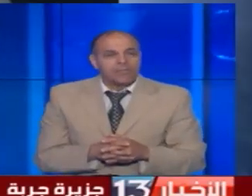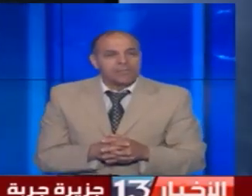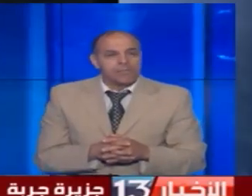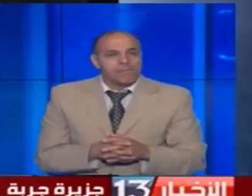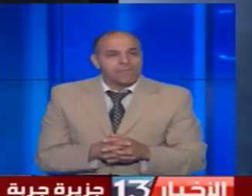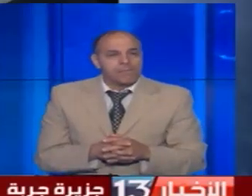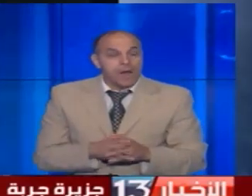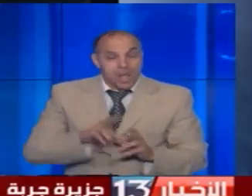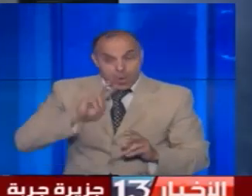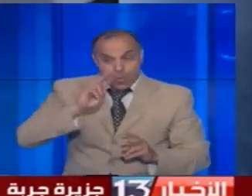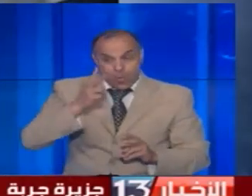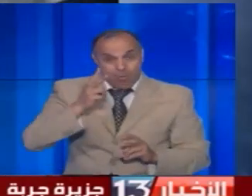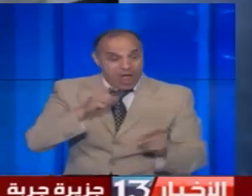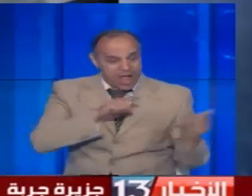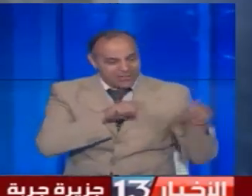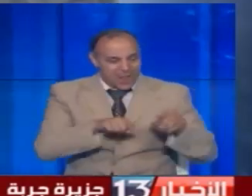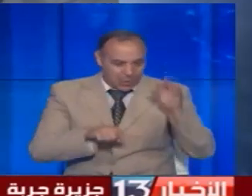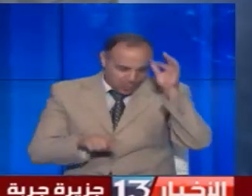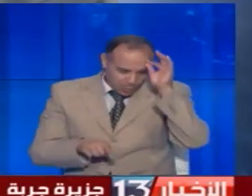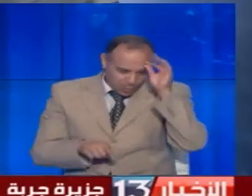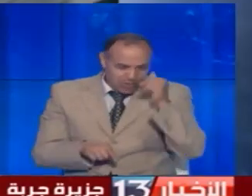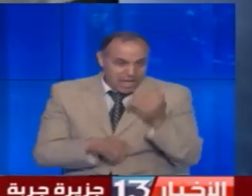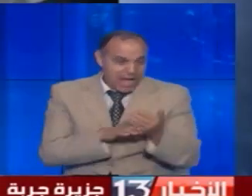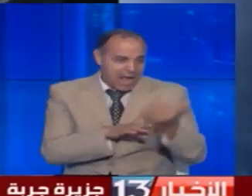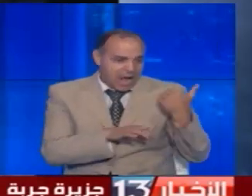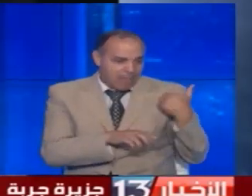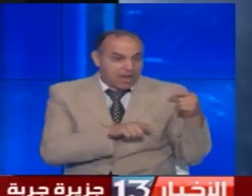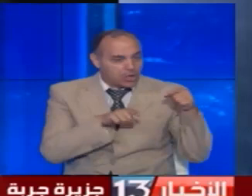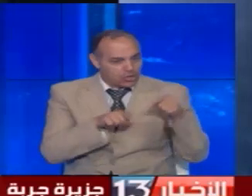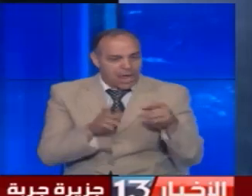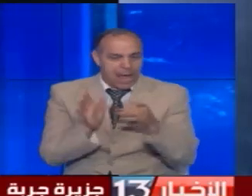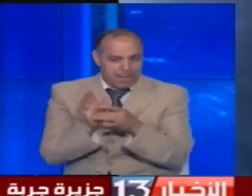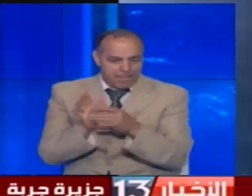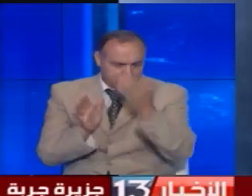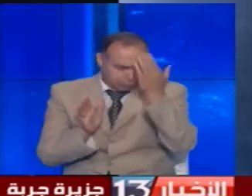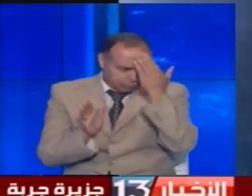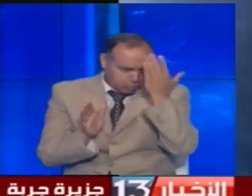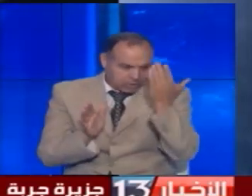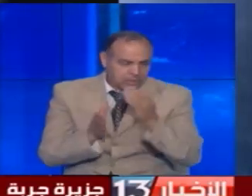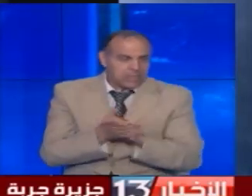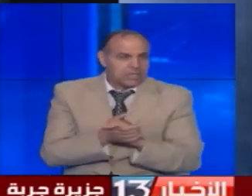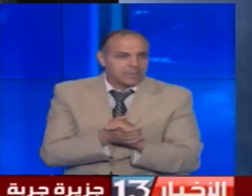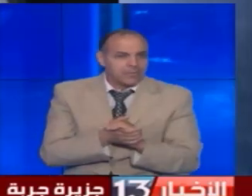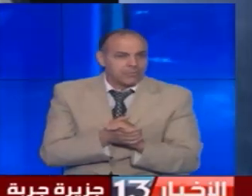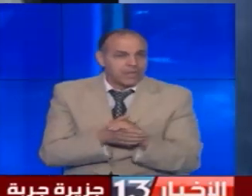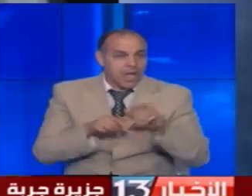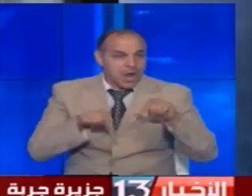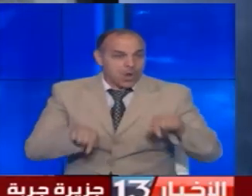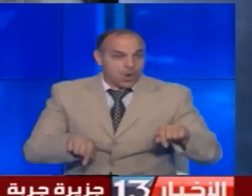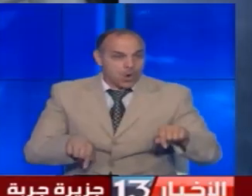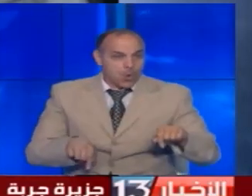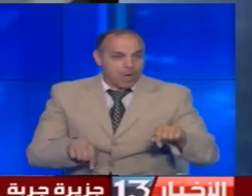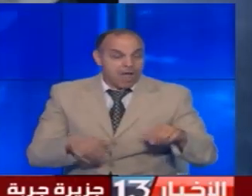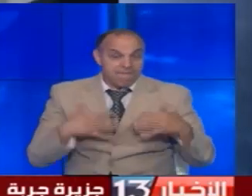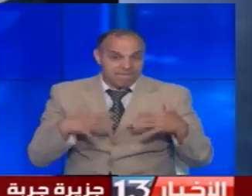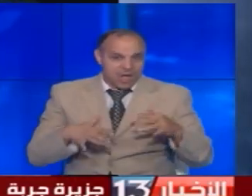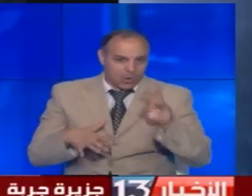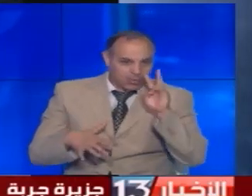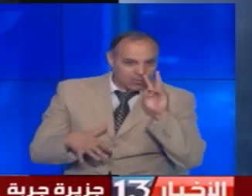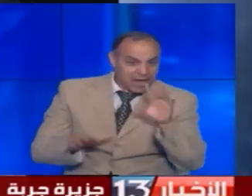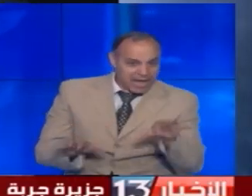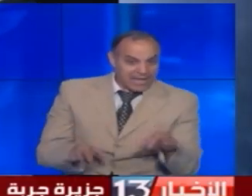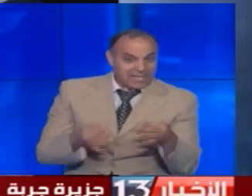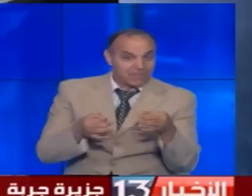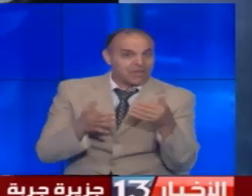جئت للمرة الثانية إلى تونس، زرت سابقاً الحمامات وكانت رائعة جداً، واليوم نحن متلهفون